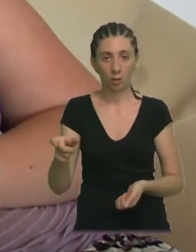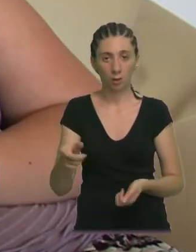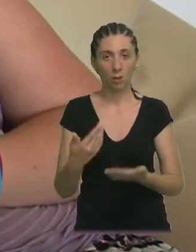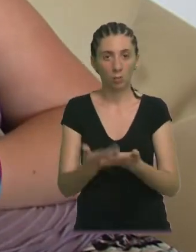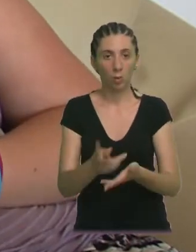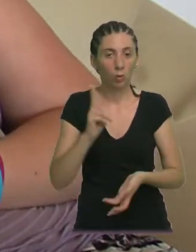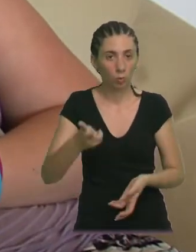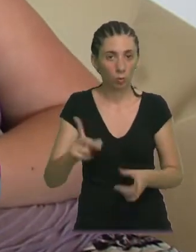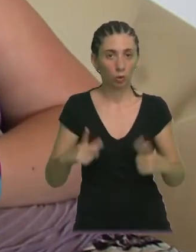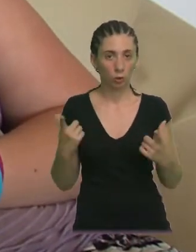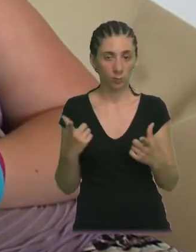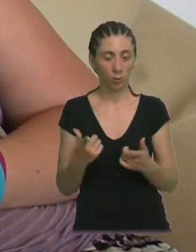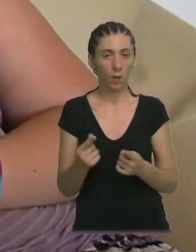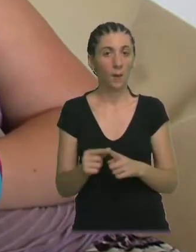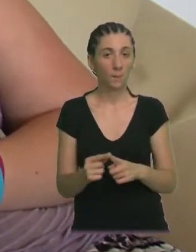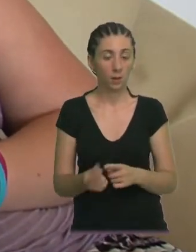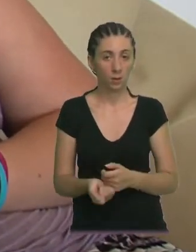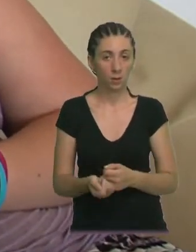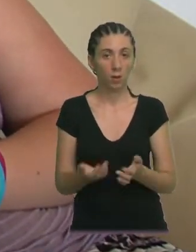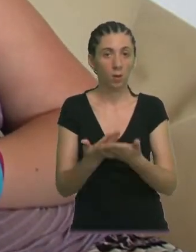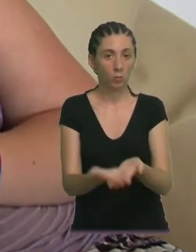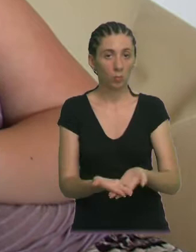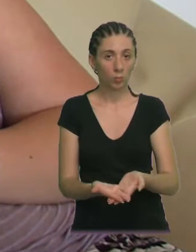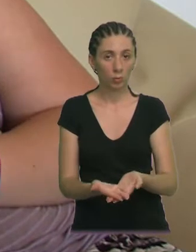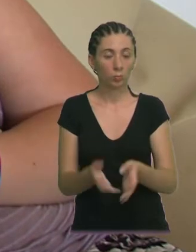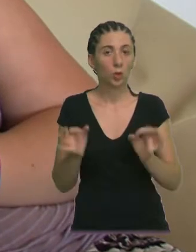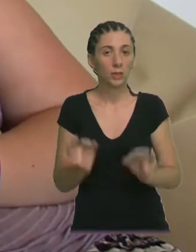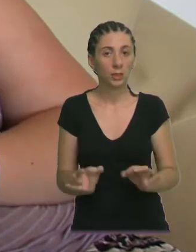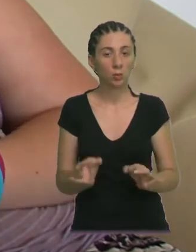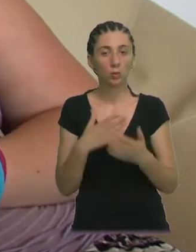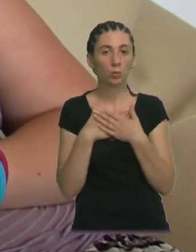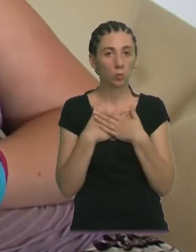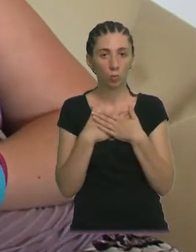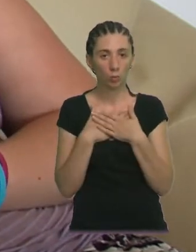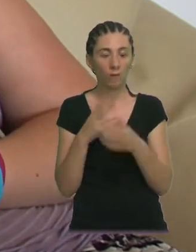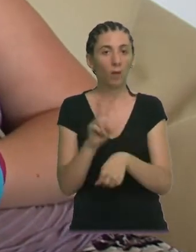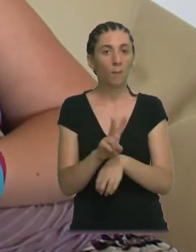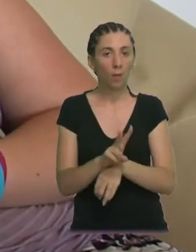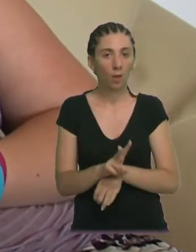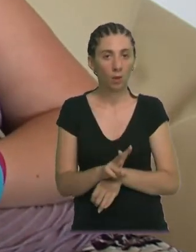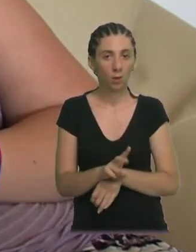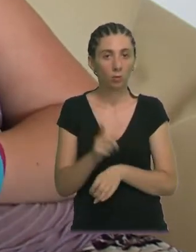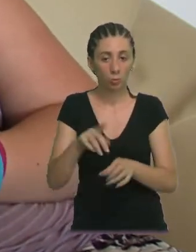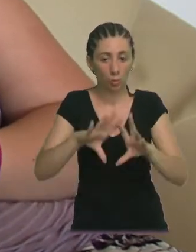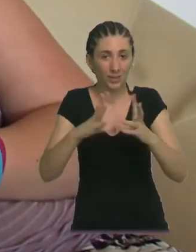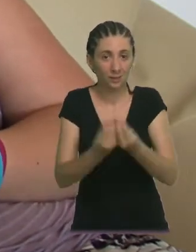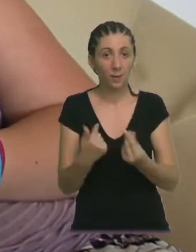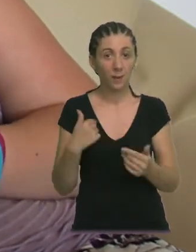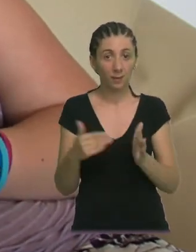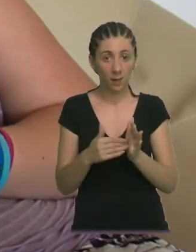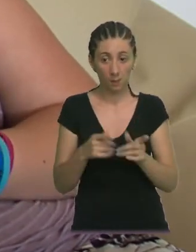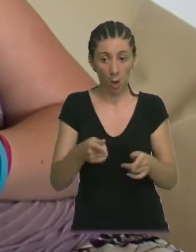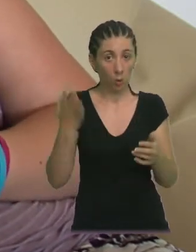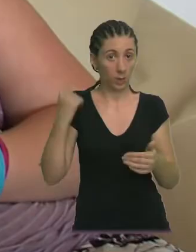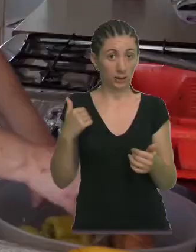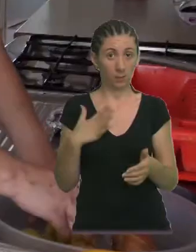pružila drugu životnu priliku, pružila mi je sigurnost, ljubav, pažnju. To je sve meni trebalo sa